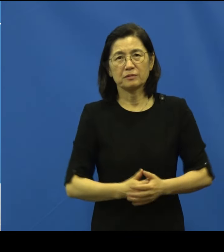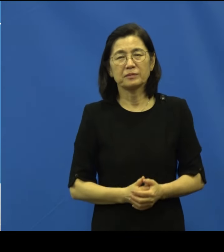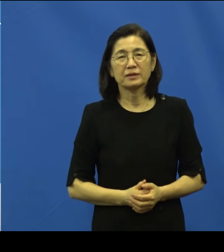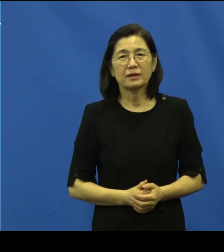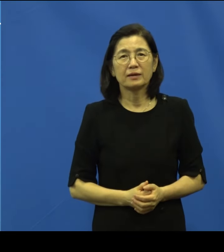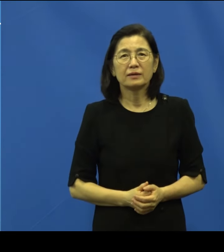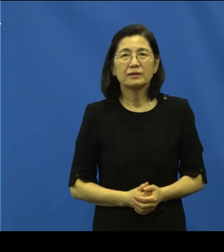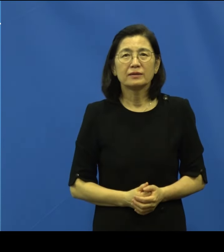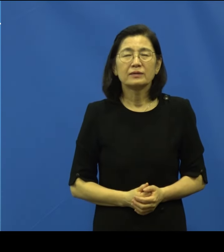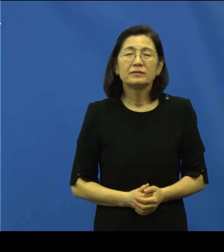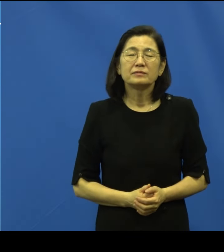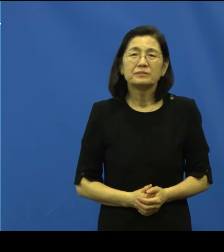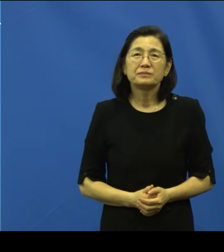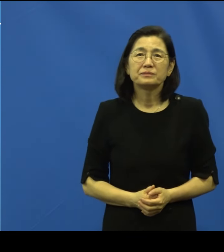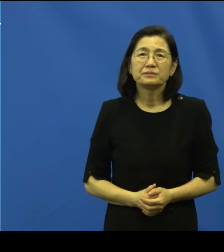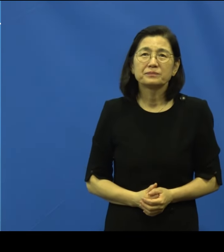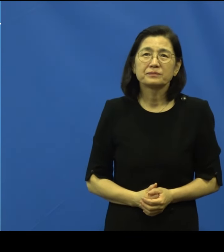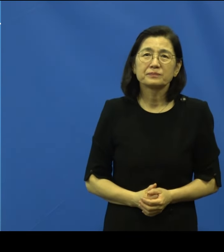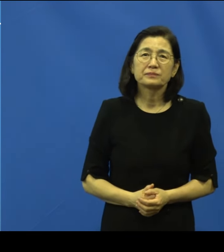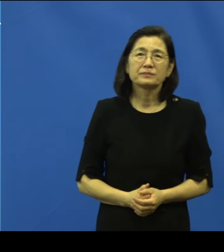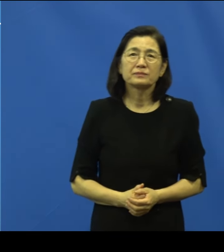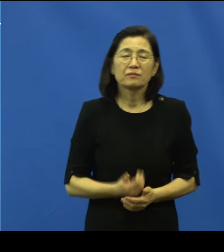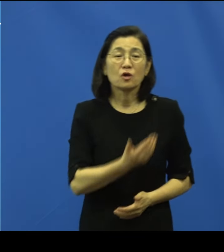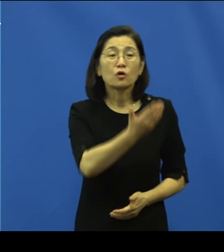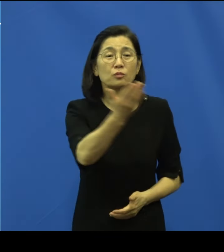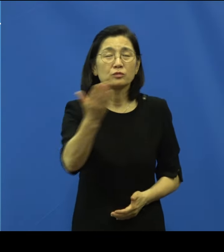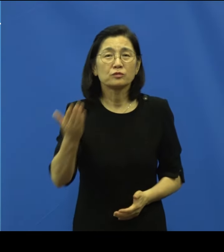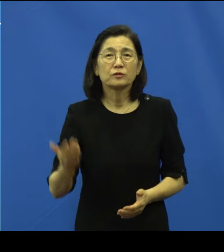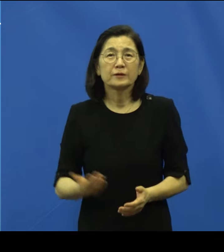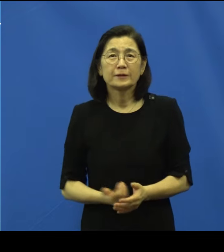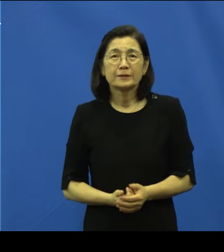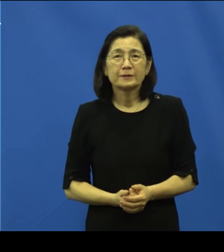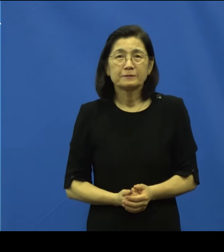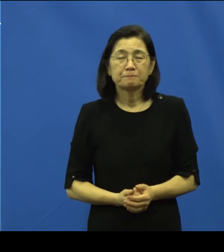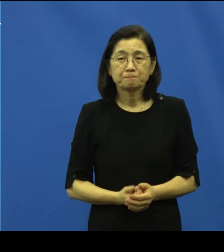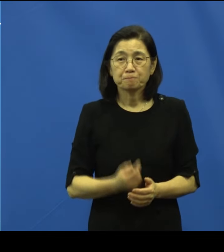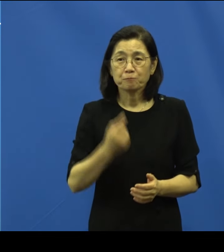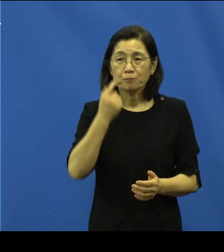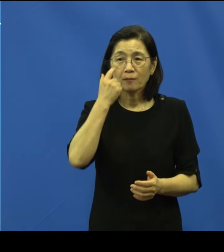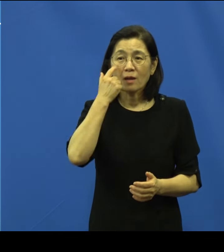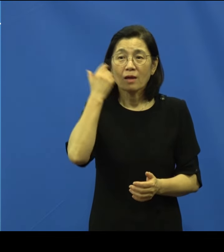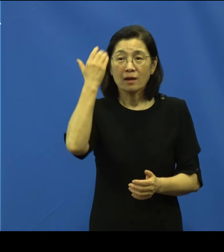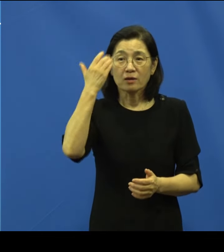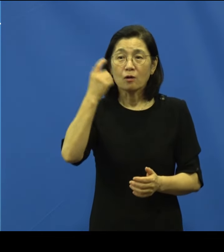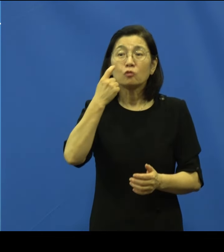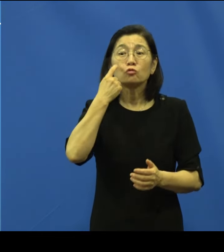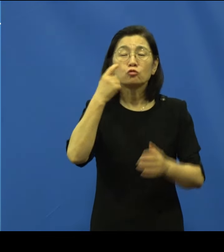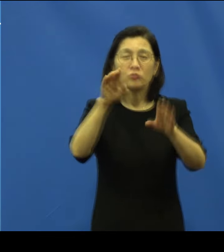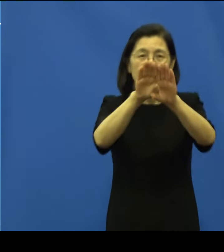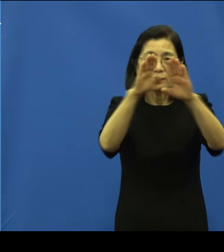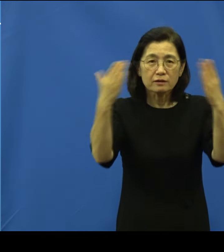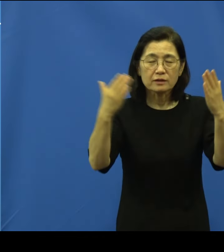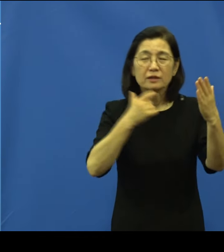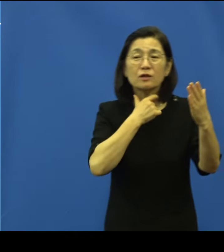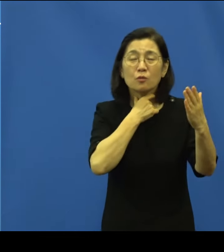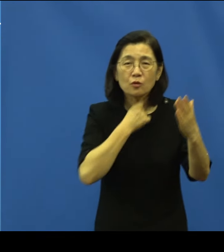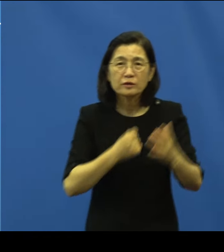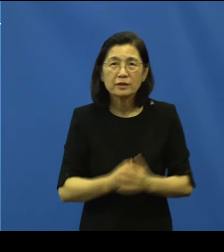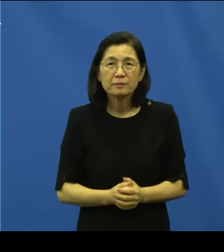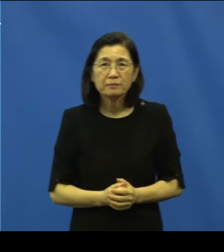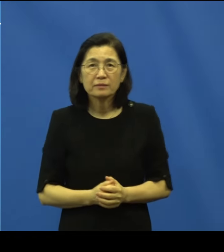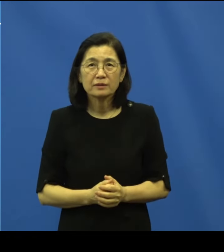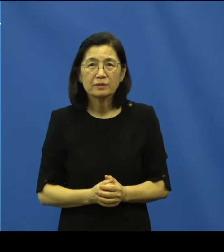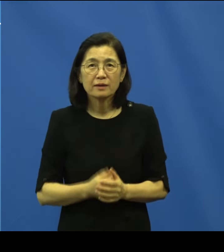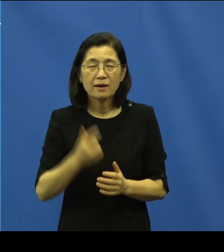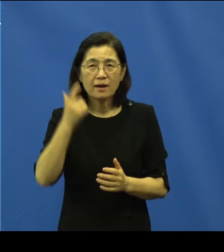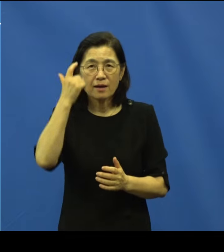거예요. 다른 건 그림자라는 거예요. 사랑하는 성도 여러분, 여러분들의 눈이 열리게 되기를 축원합니다. 영 안을